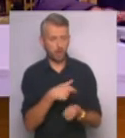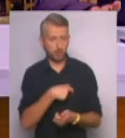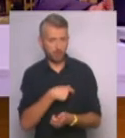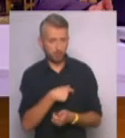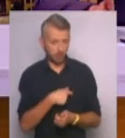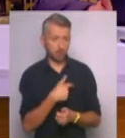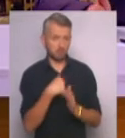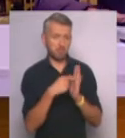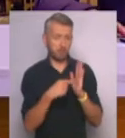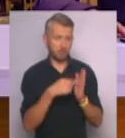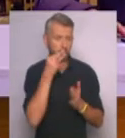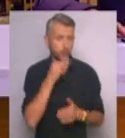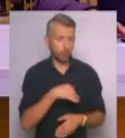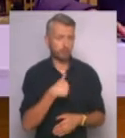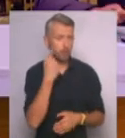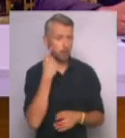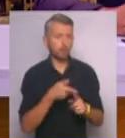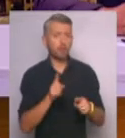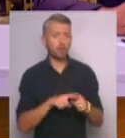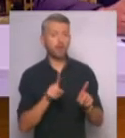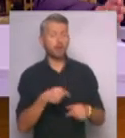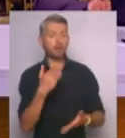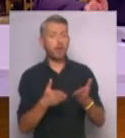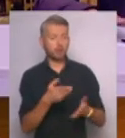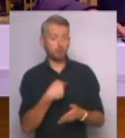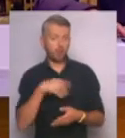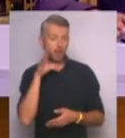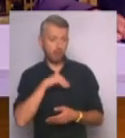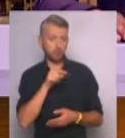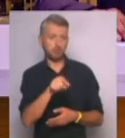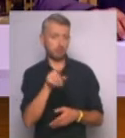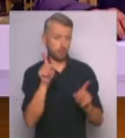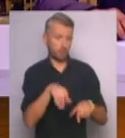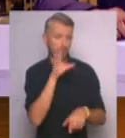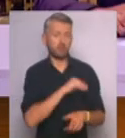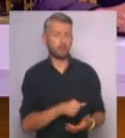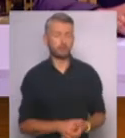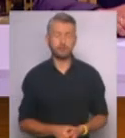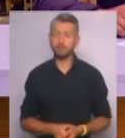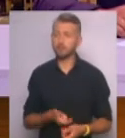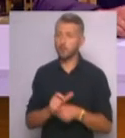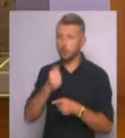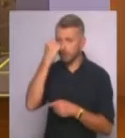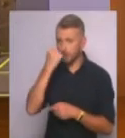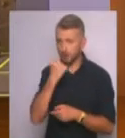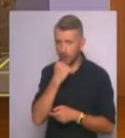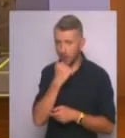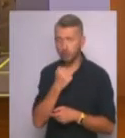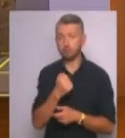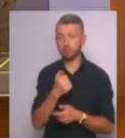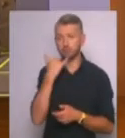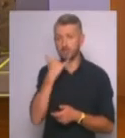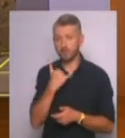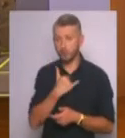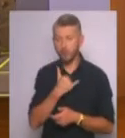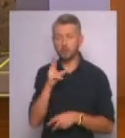поділимося досвідом. І я думаю, що це теж, якщо ми реалізували, то і вас це можна реалізувати. Так, дуже дякую. Вдячна за дзвінок. Дуже сподіваюся, дякую, що